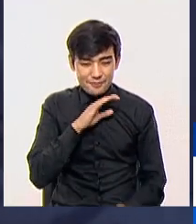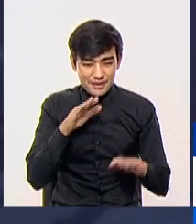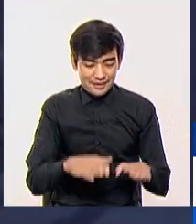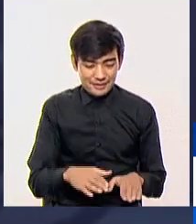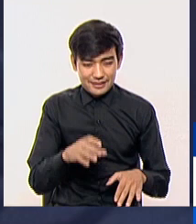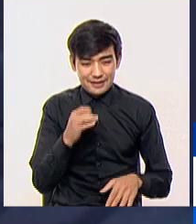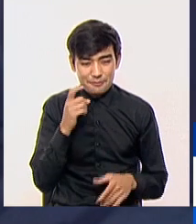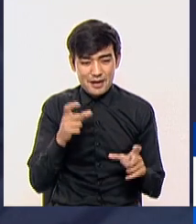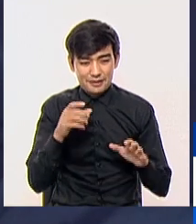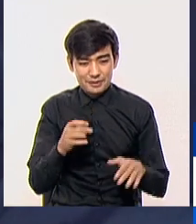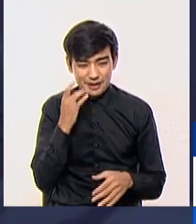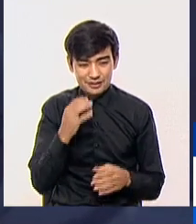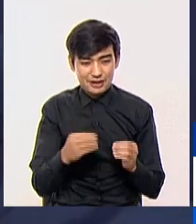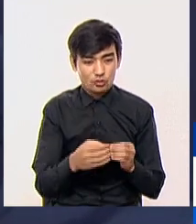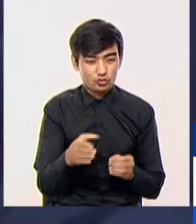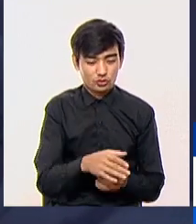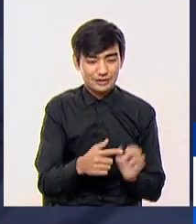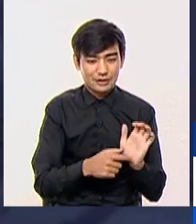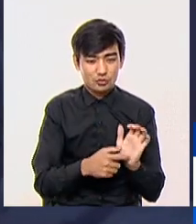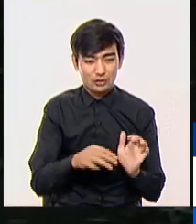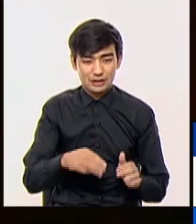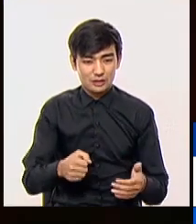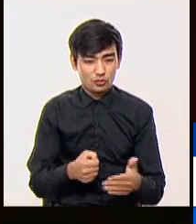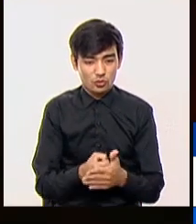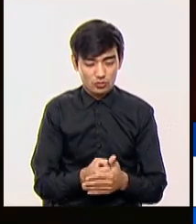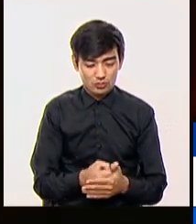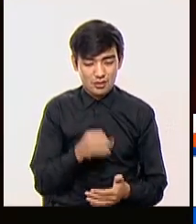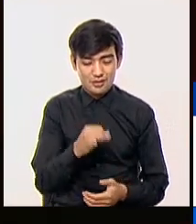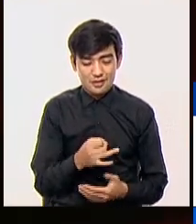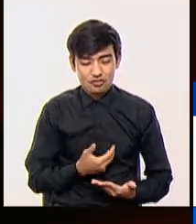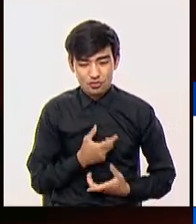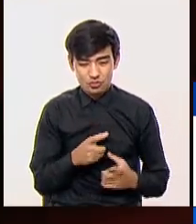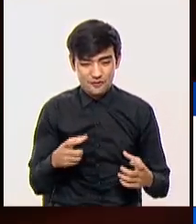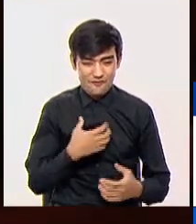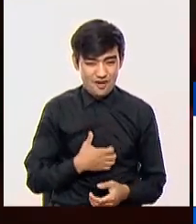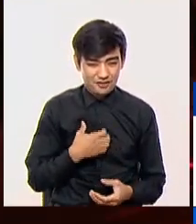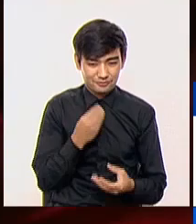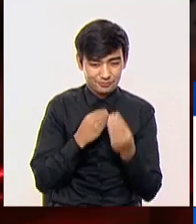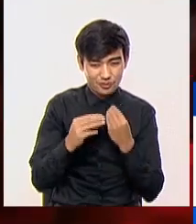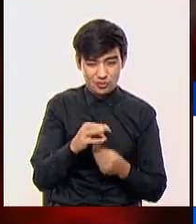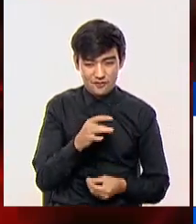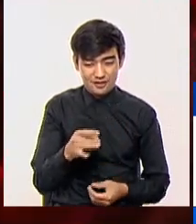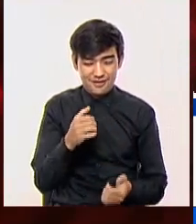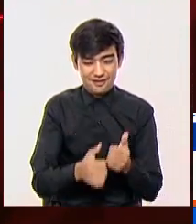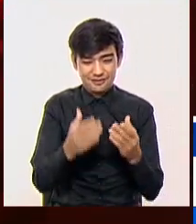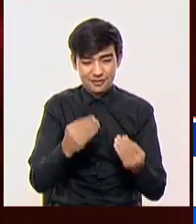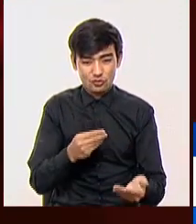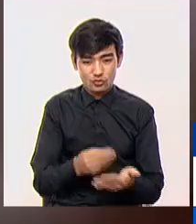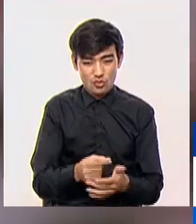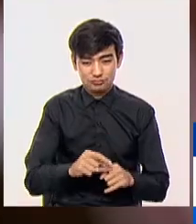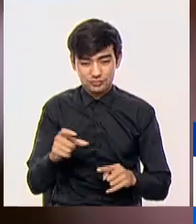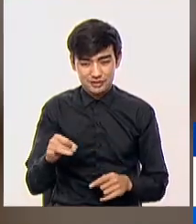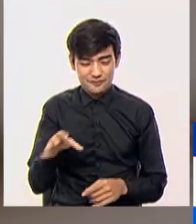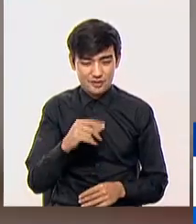дүкендерде жұмыртқаның 10 данасы 700 теңгеге дейін барады. Тұрғындар әлеуметтік маңызы бар тауардың күн сайын қымбаттап